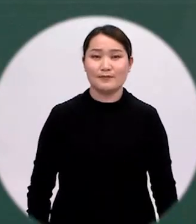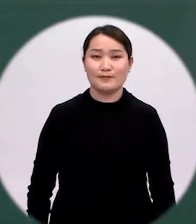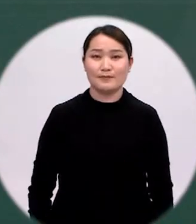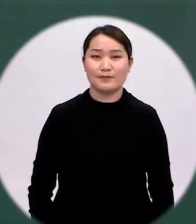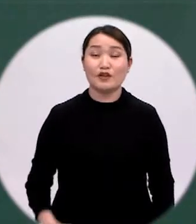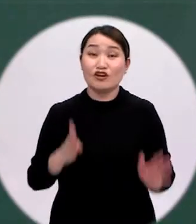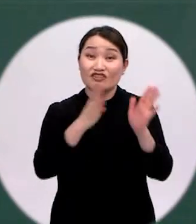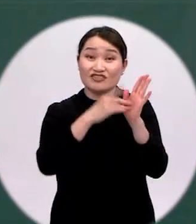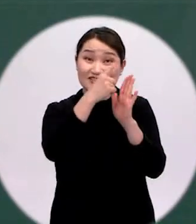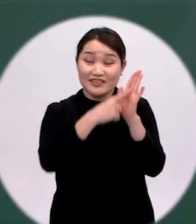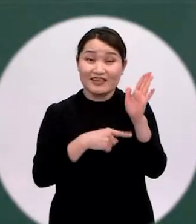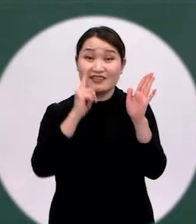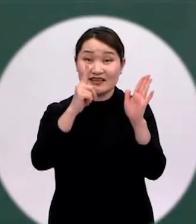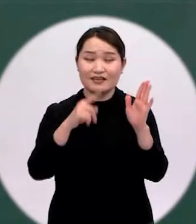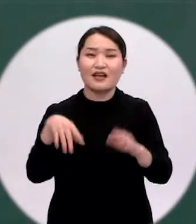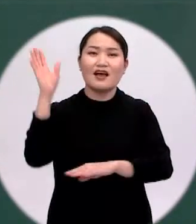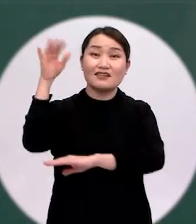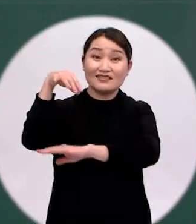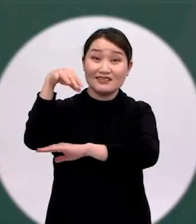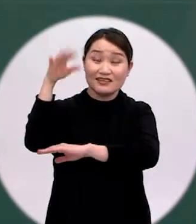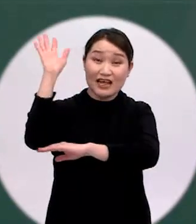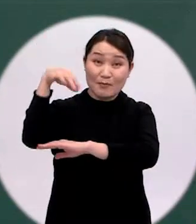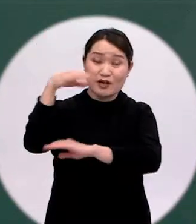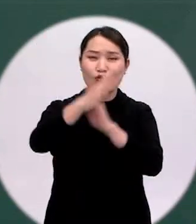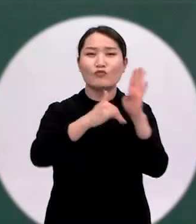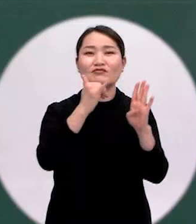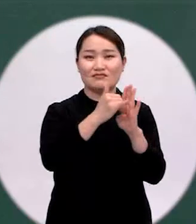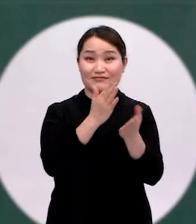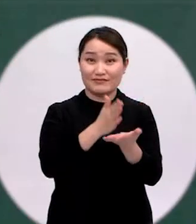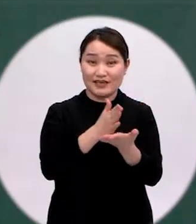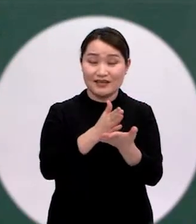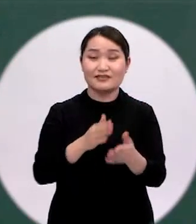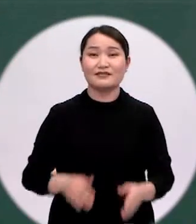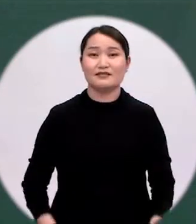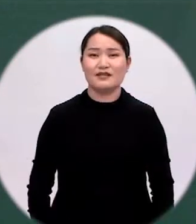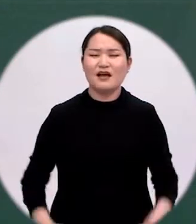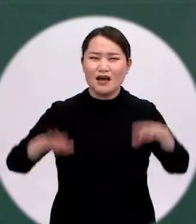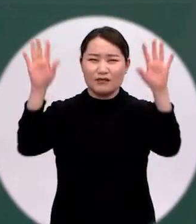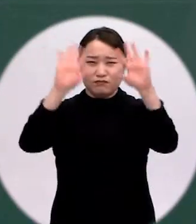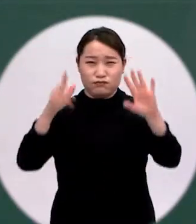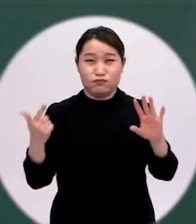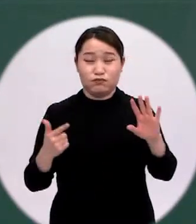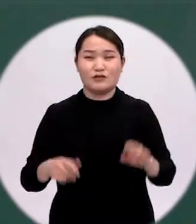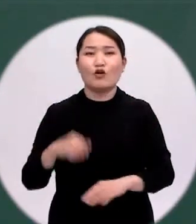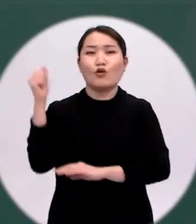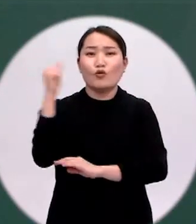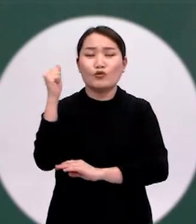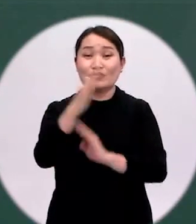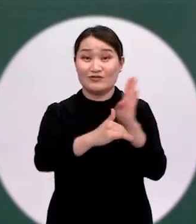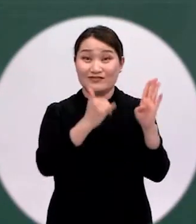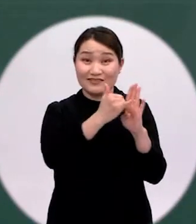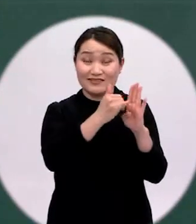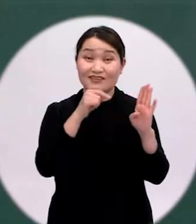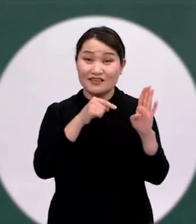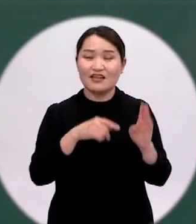үлрэлт 9 сарын 1-ний хичээлийн шинэ жилийн нээлтийн баяр. Цас их ордог үлрэлт өвөл шинэ